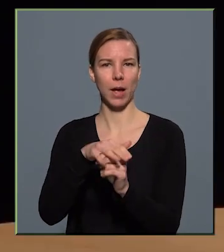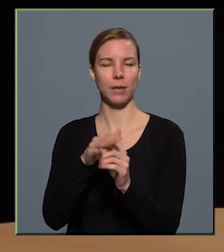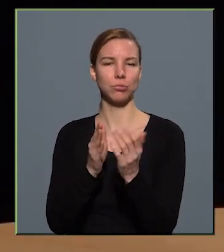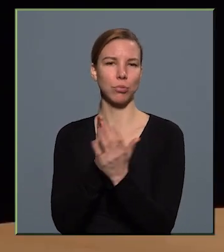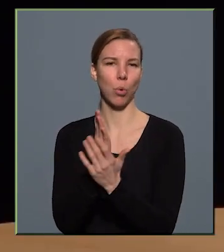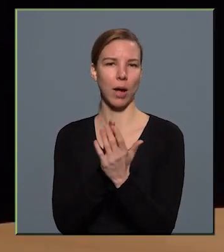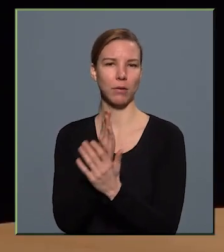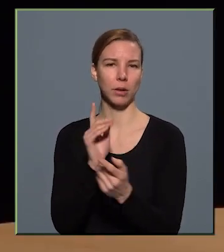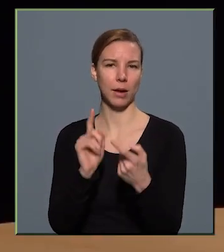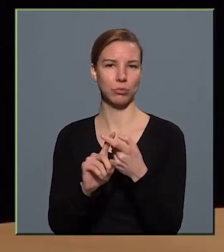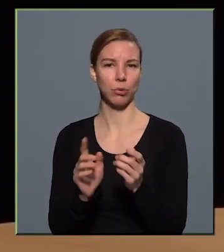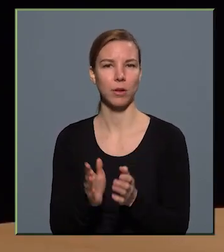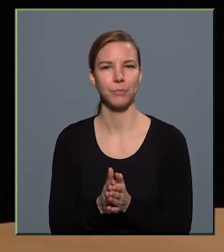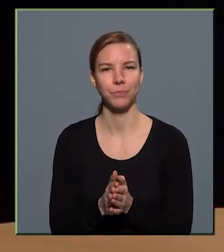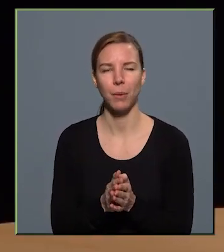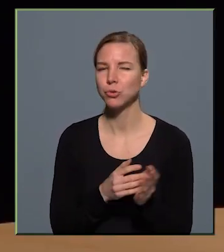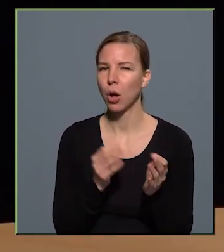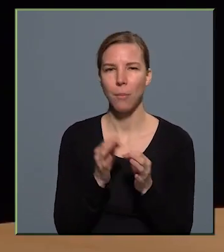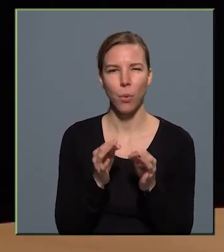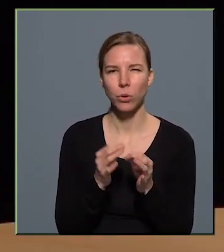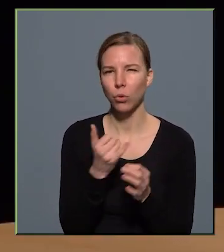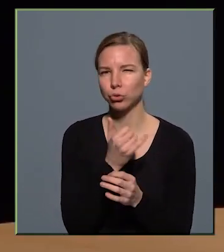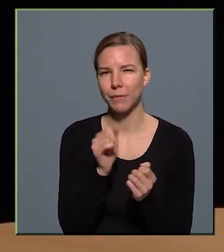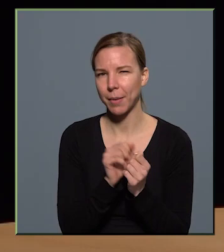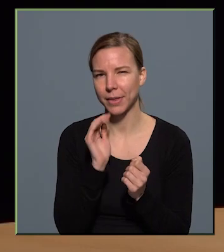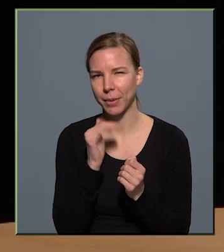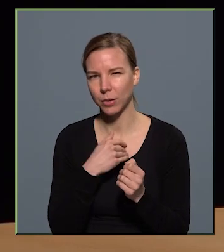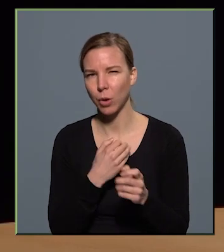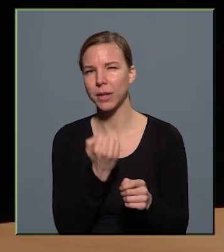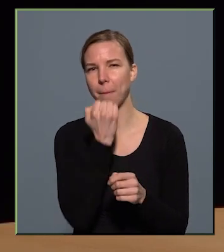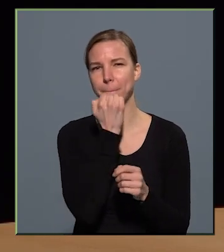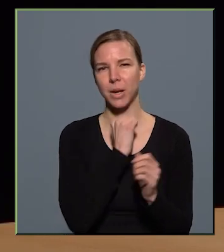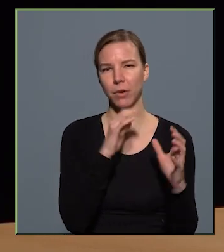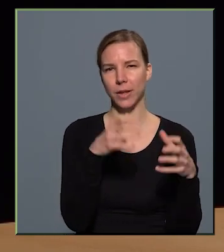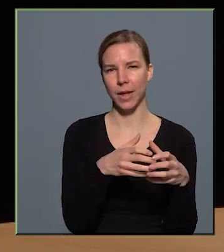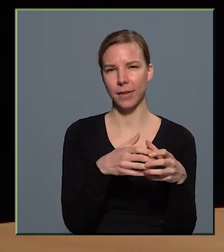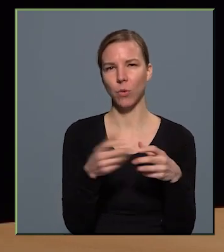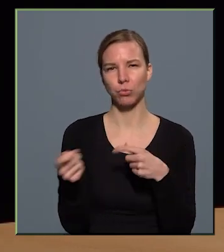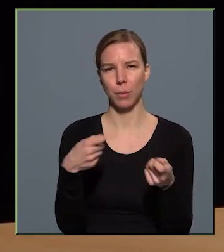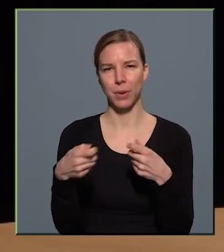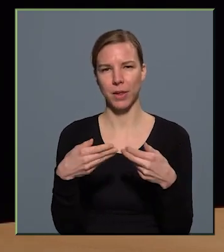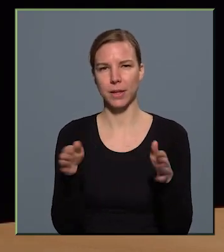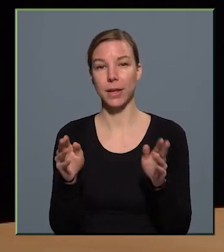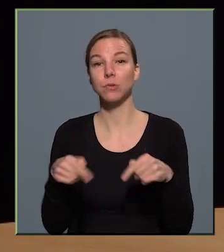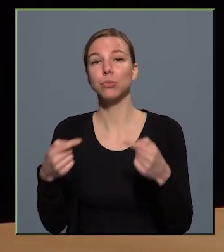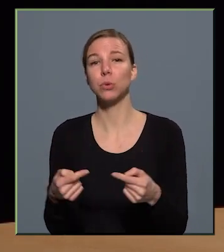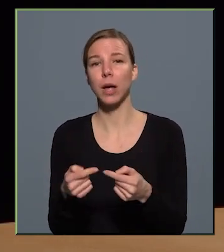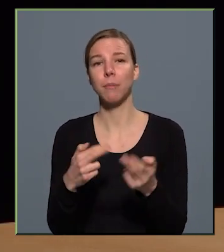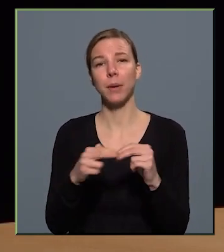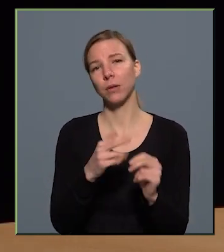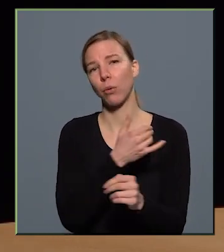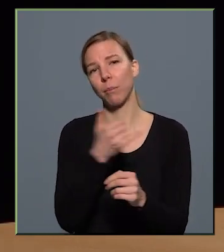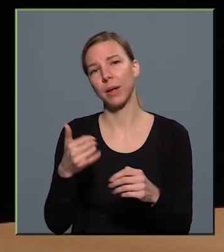szolgáltatásnak? Nem fogom tudni a pontos évszámot, de a privatizáció és a piacnyitás után jó néhány évig